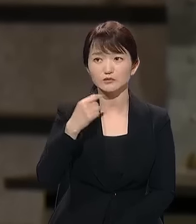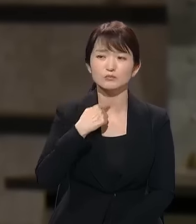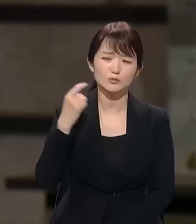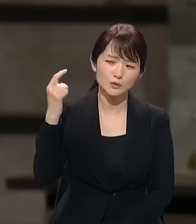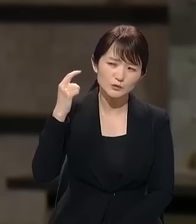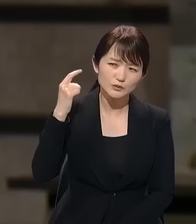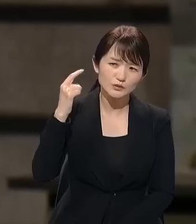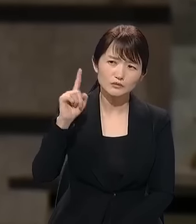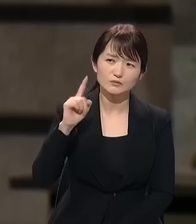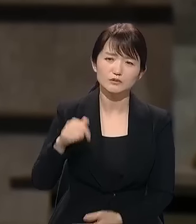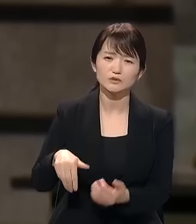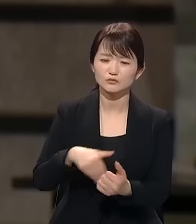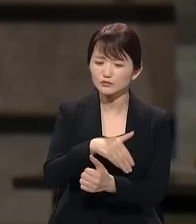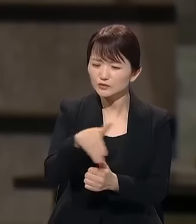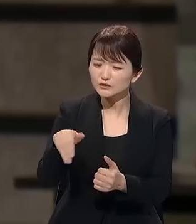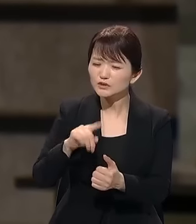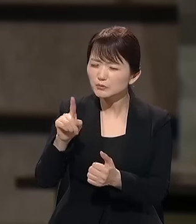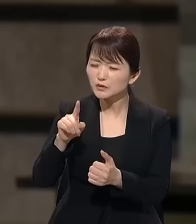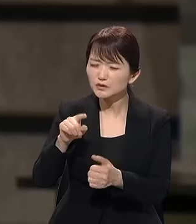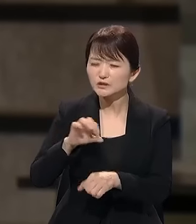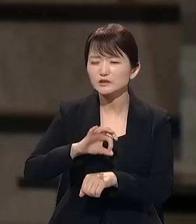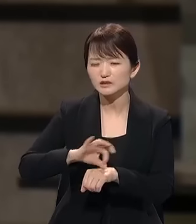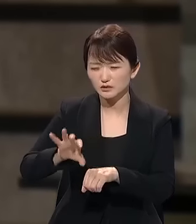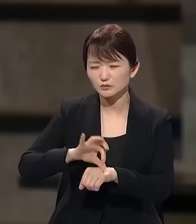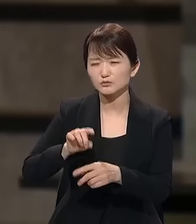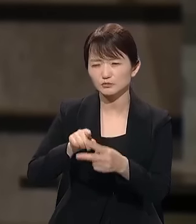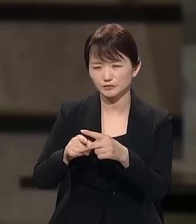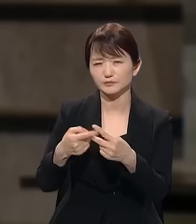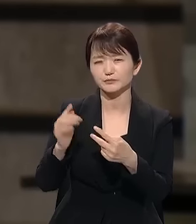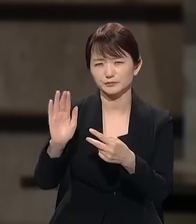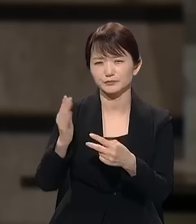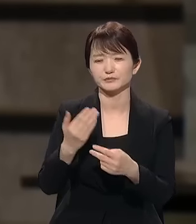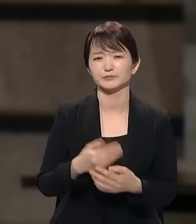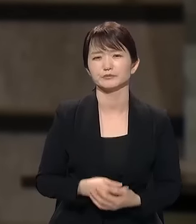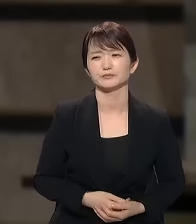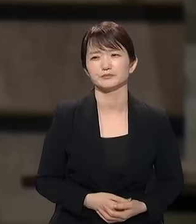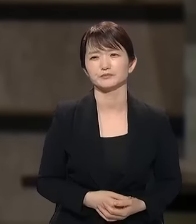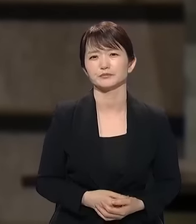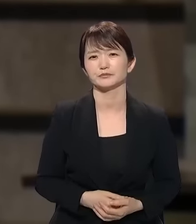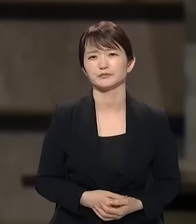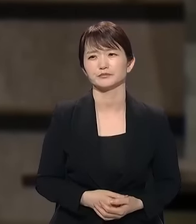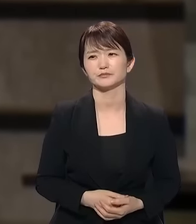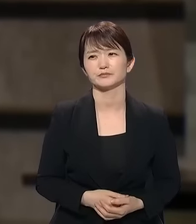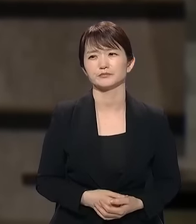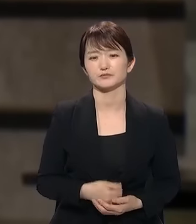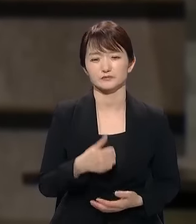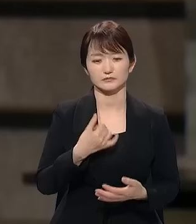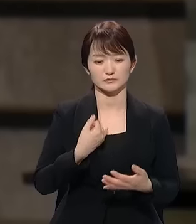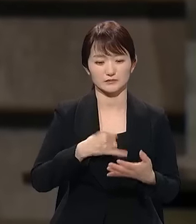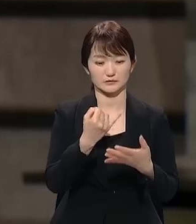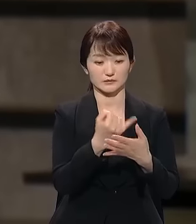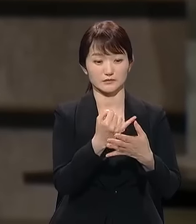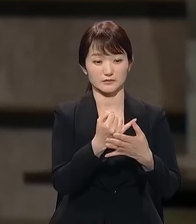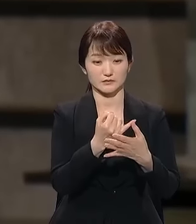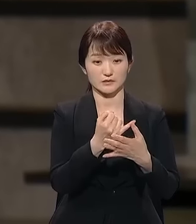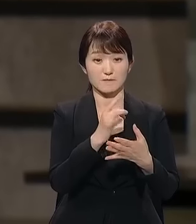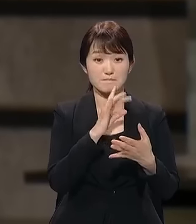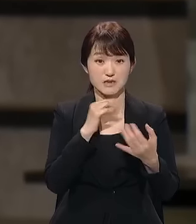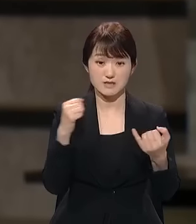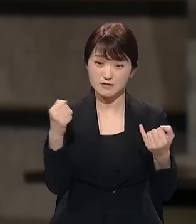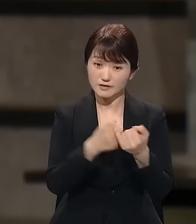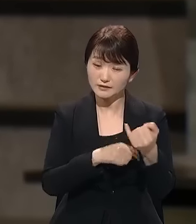들어보니까 분위기가 대강 좀 파악이 되는 것 같기도 합니다. 그런데 아까 나온 대로 왜 나만 학대를 했느냐라고 하니까